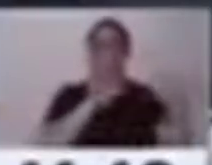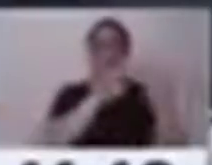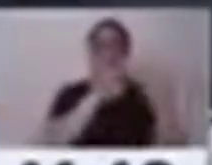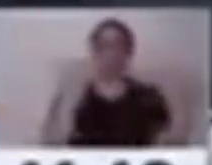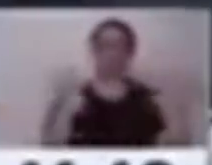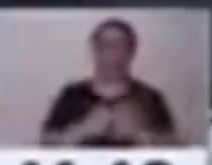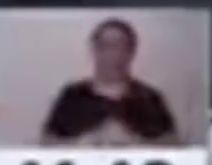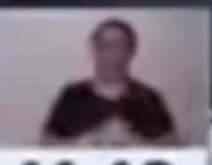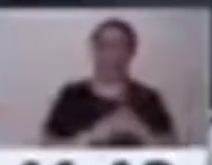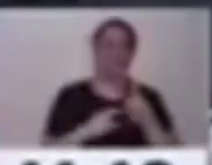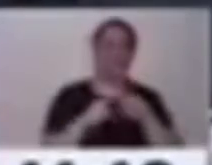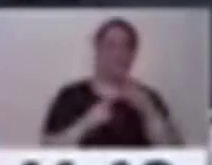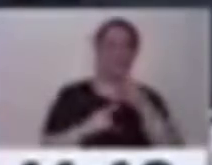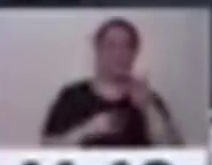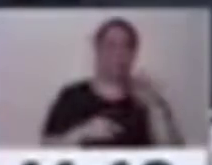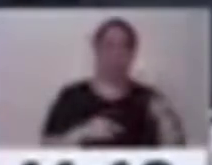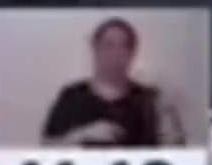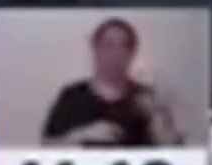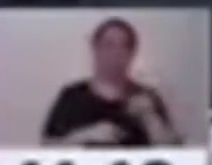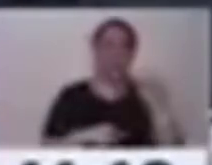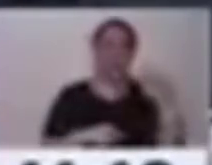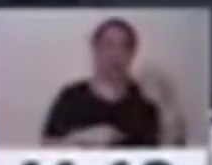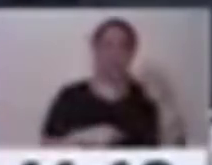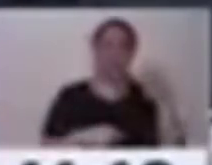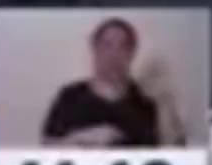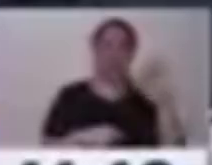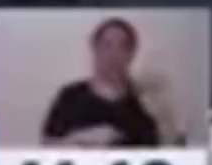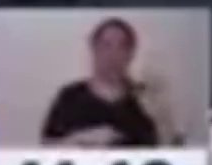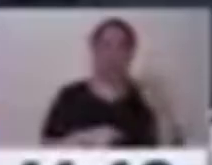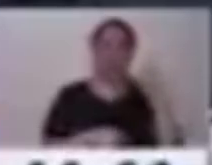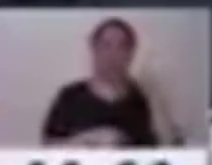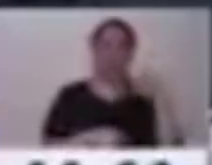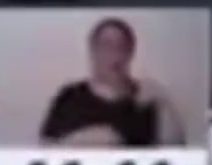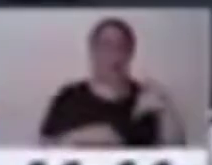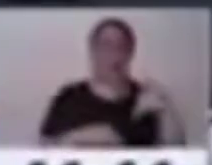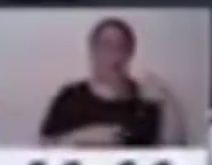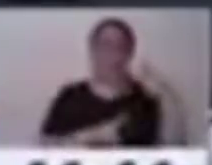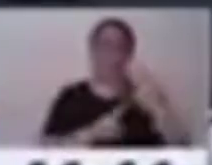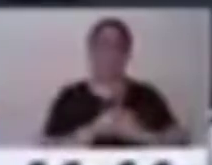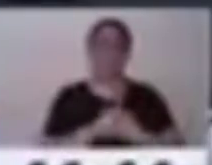ito inaaksyonan? Ito po yung palagi ang nagiging tanong, Yusek.